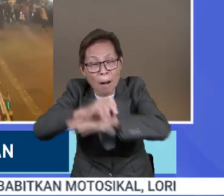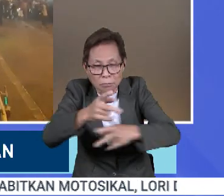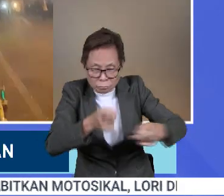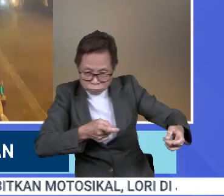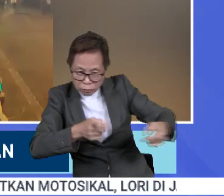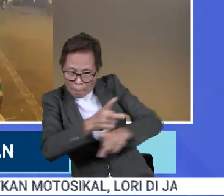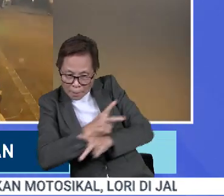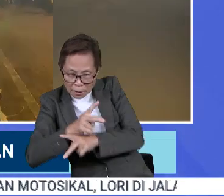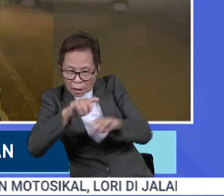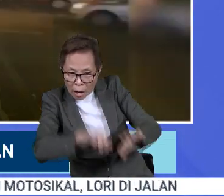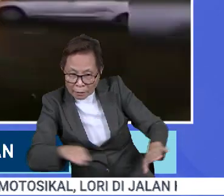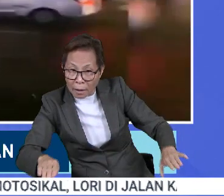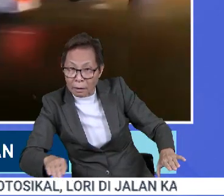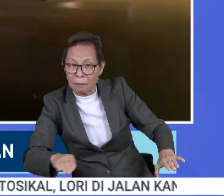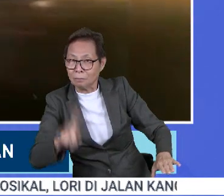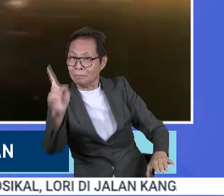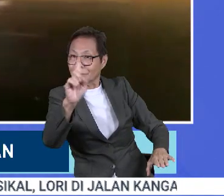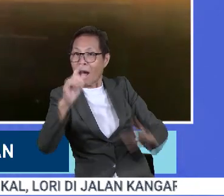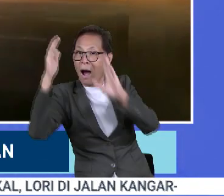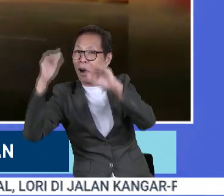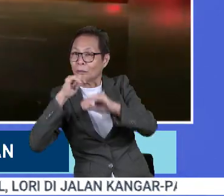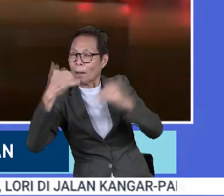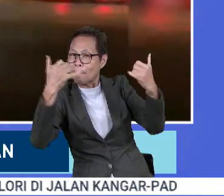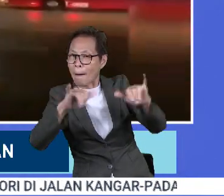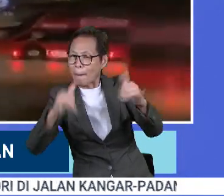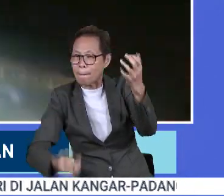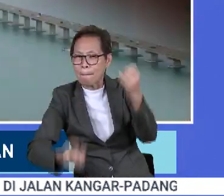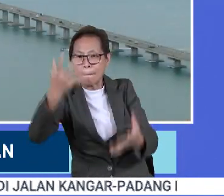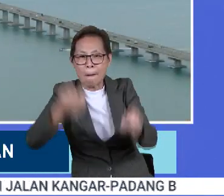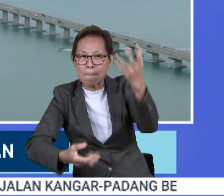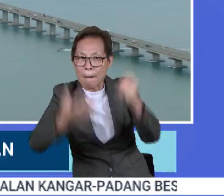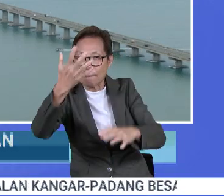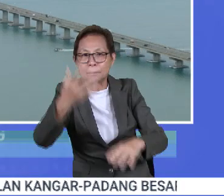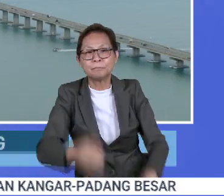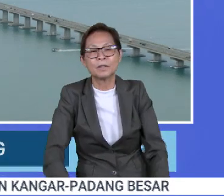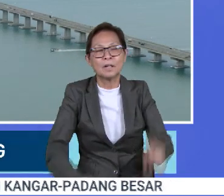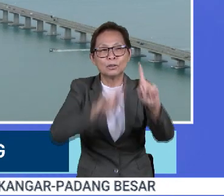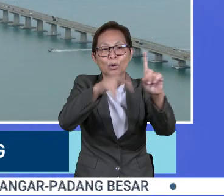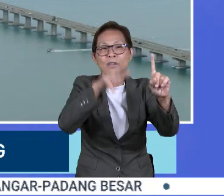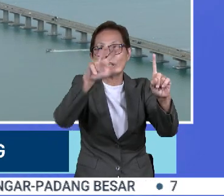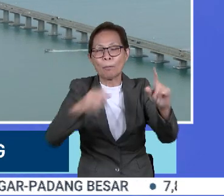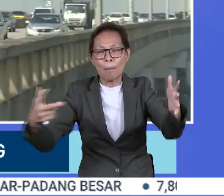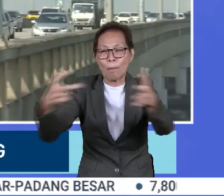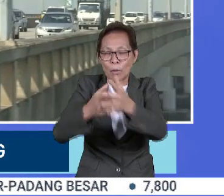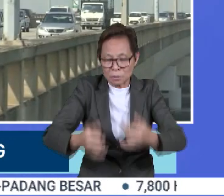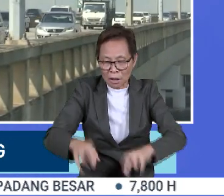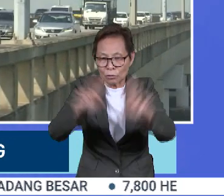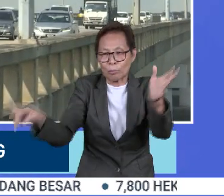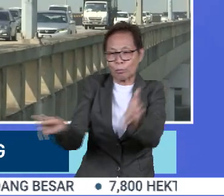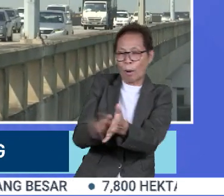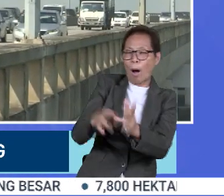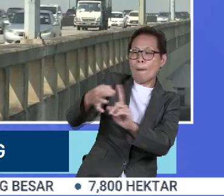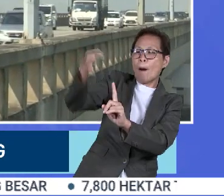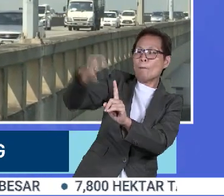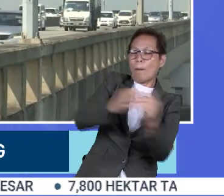masing-masing agar tidak bermain mercon 1030 kemalangan Jalan Raya dicatatkan